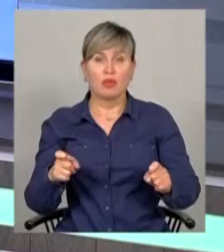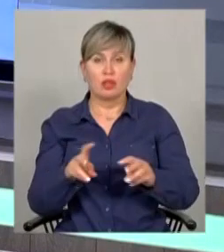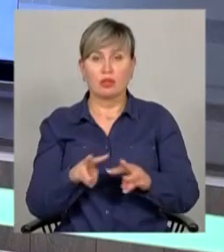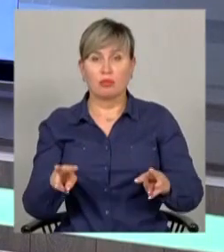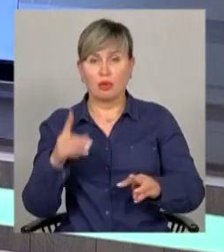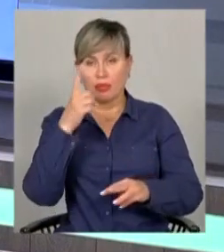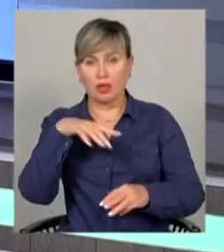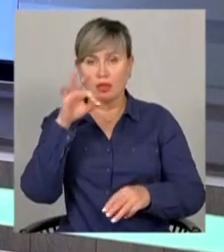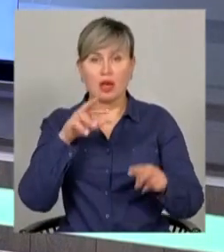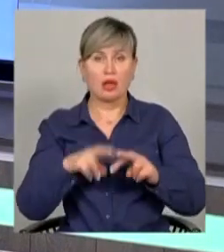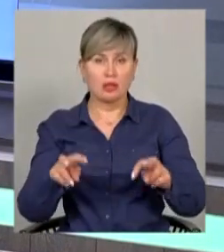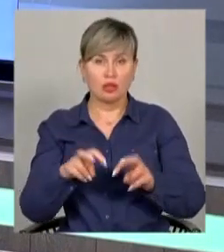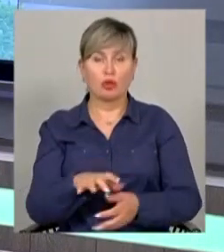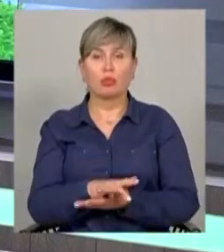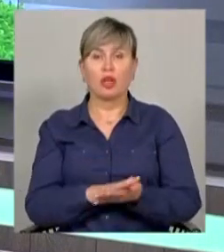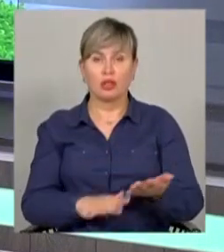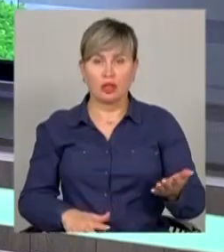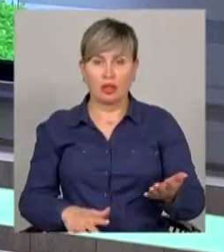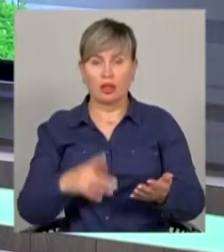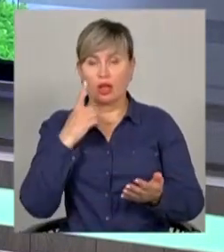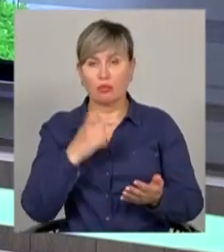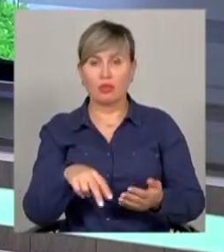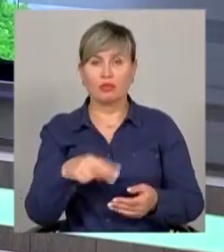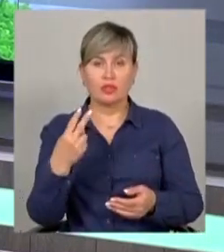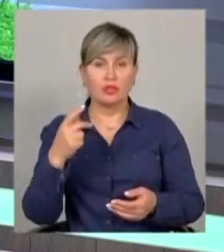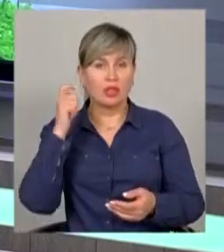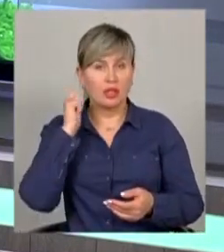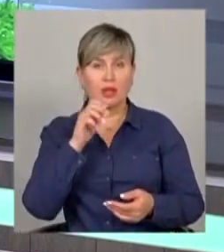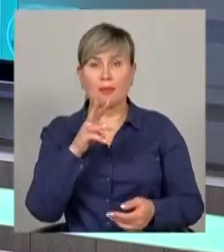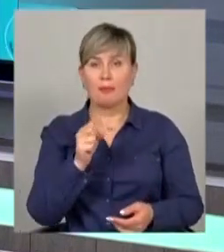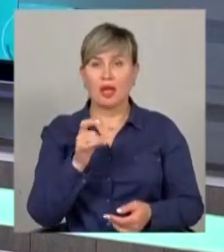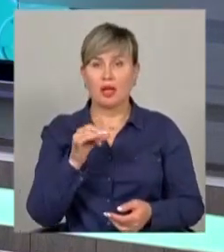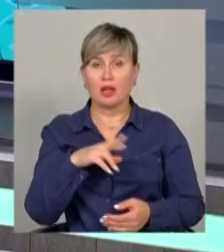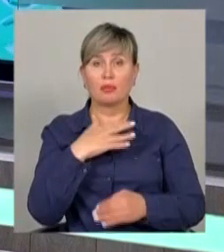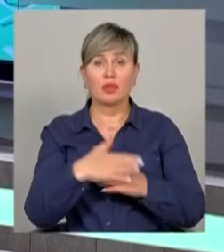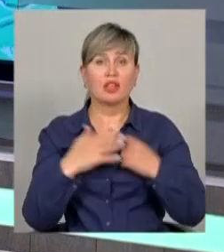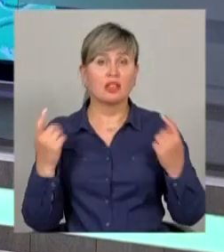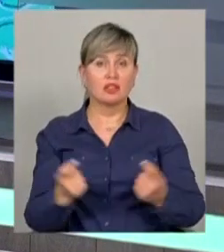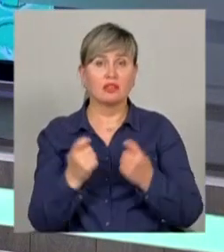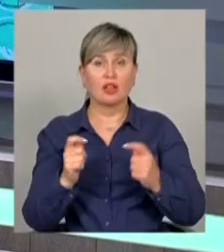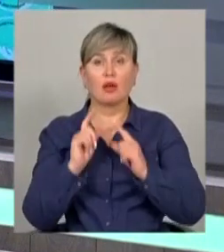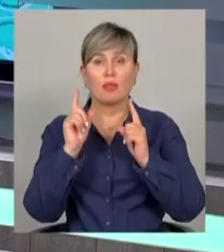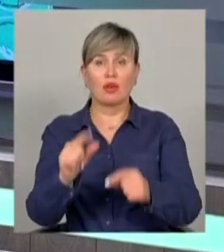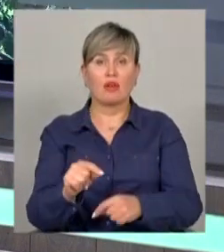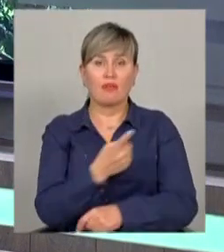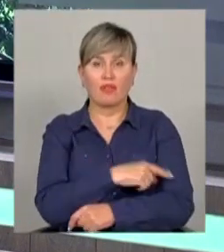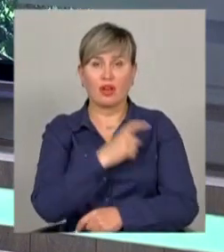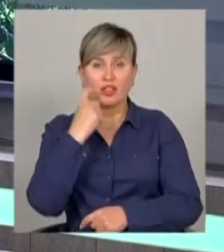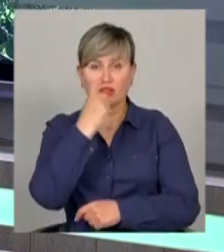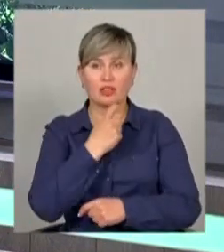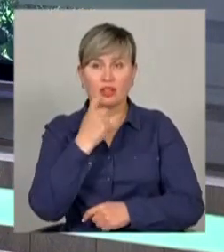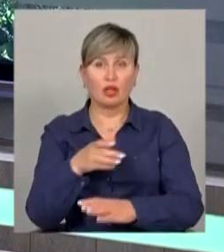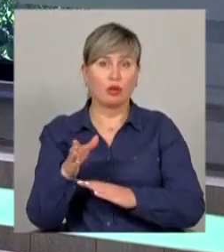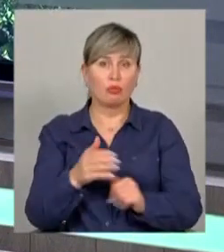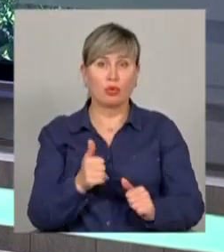полиции, расследование все еще продолжается. Напомню, 22-летняя Мария Сергеева перед свадьбой отправилась к дантисту. Но после процедур